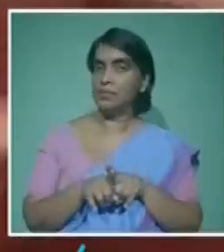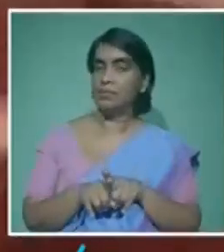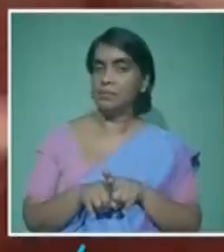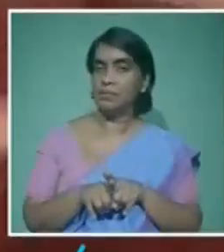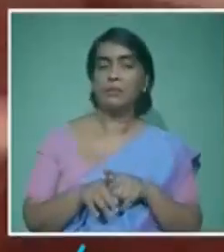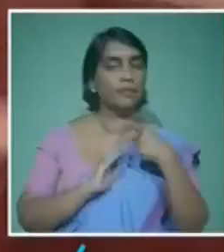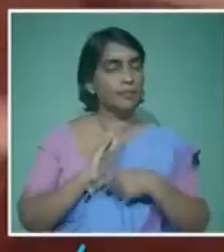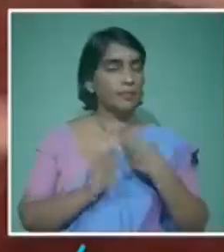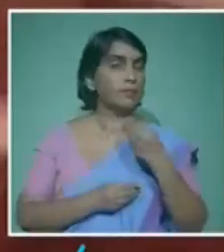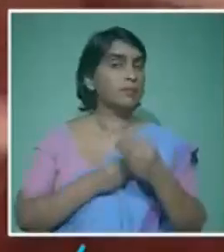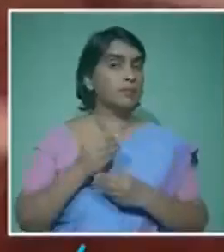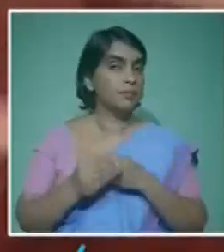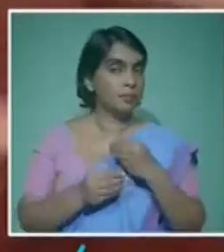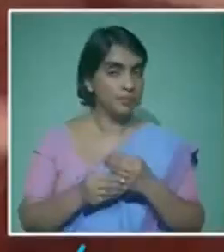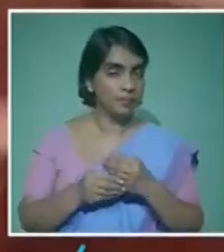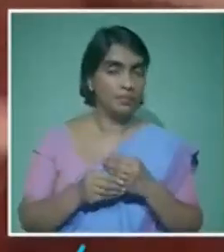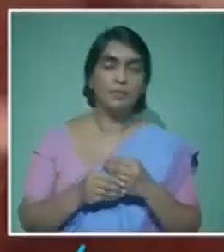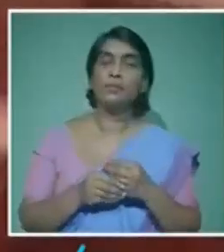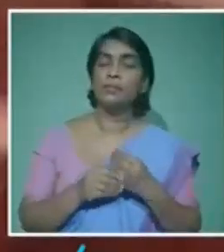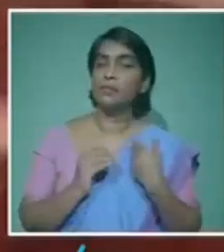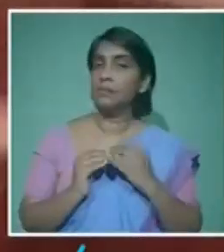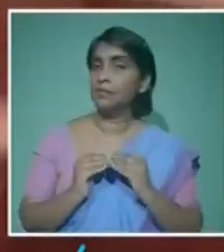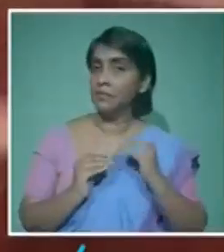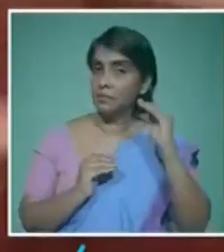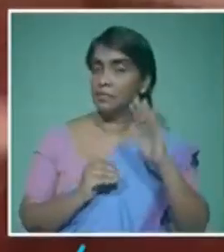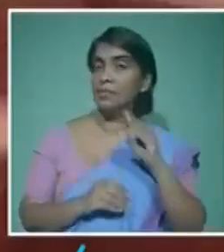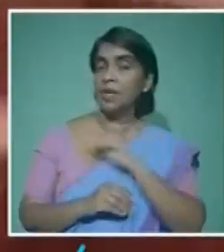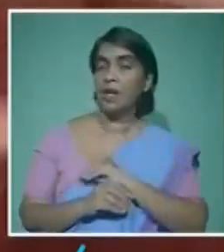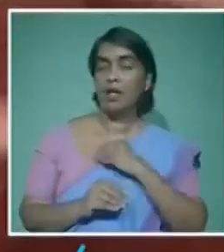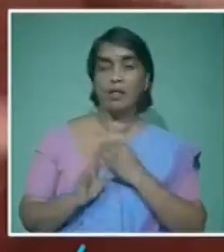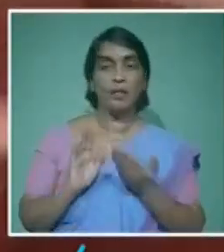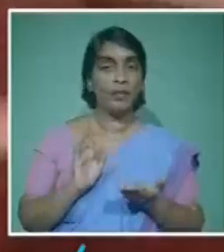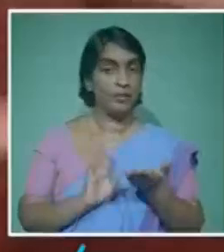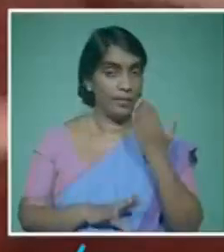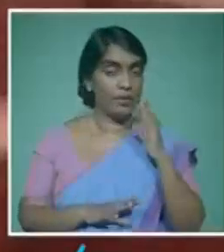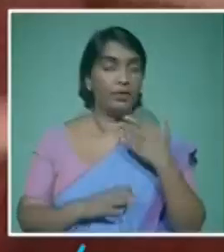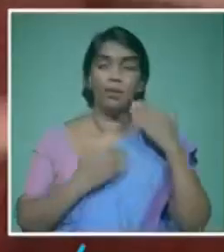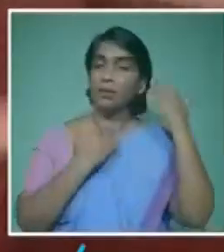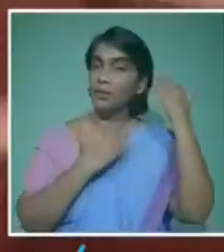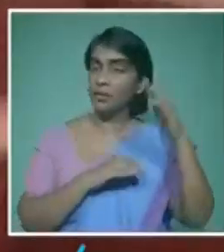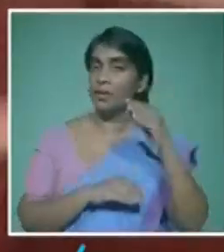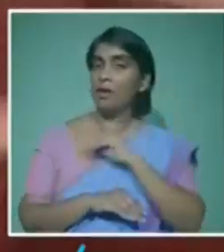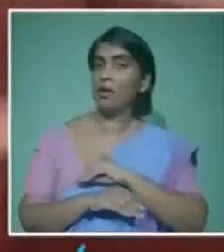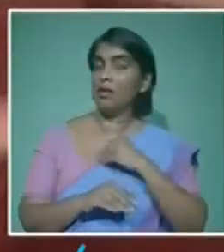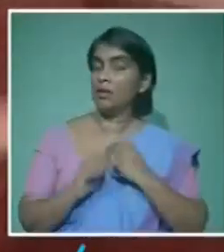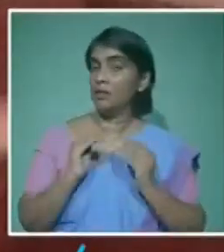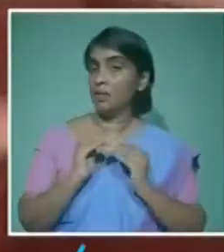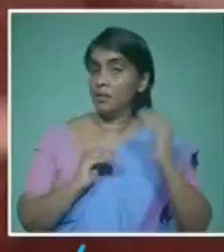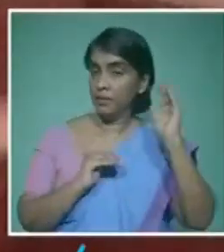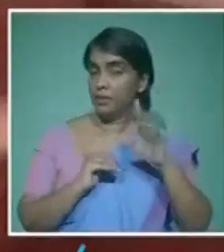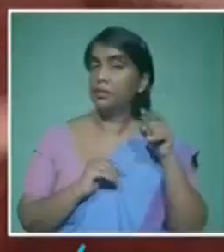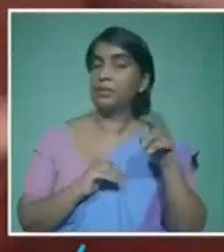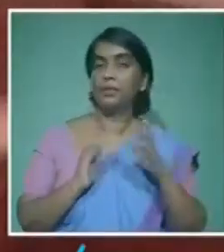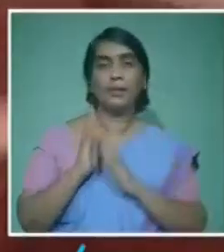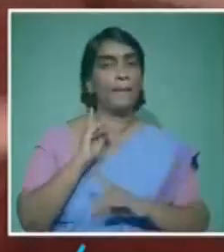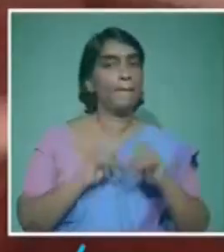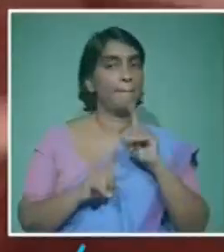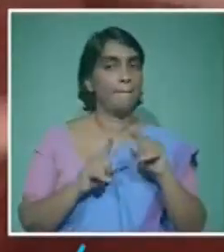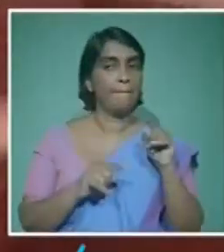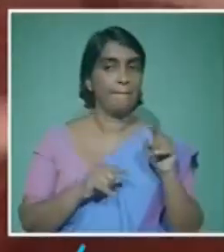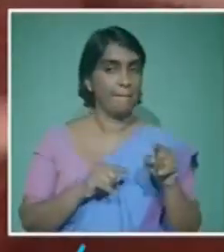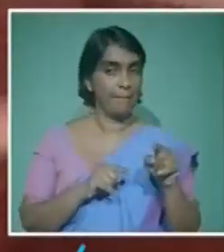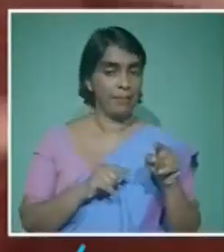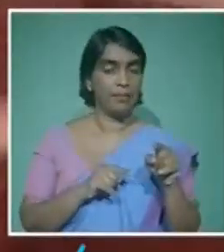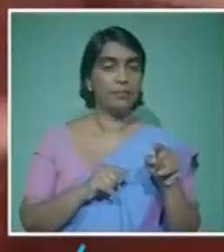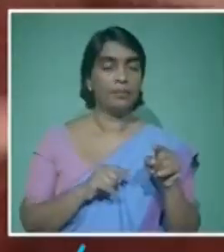வருவாயை ஊக்குவிக்கின்ற நோக்கில் ஏற்றுமதியினை அதிகரிப்பது தொடர்பில் நாம் அவதானம் எடுத்து செயல்பட்டு வருகின்ற அதே வேளை